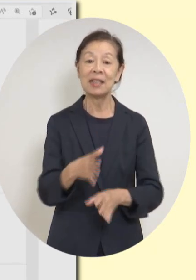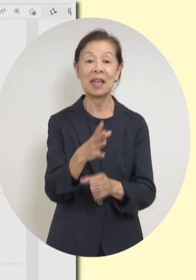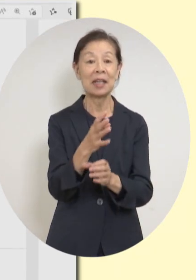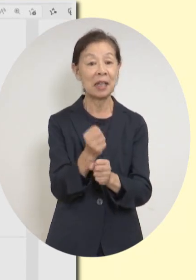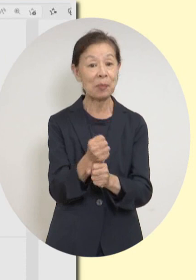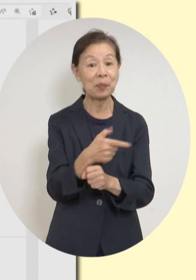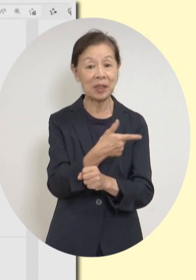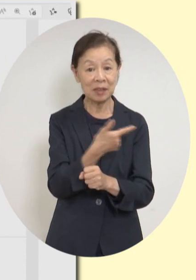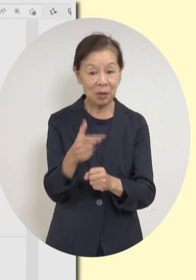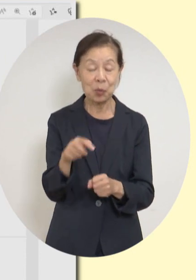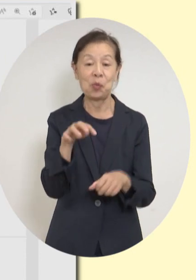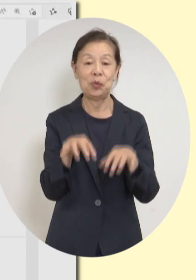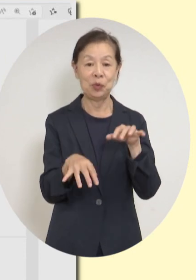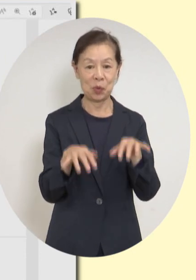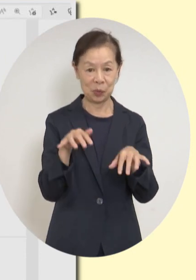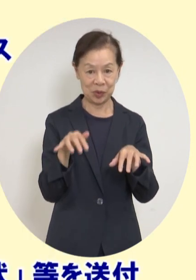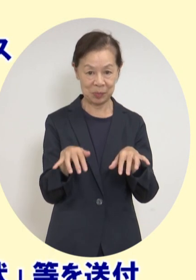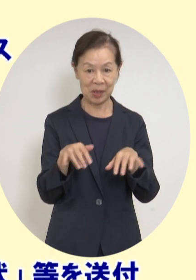などを入力します。